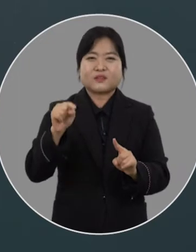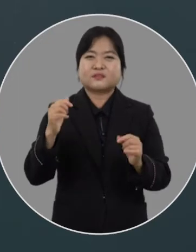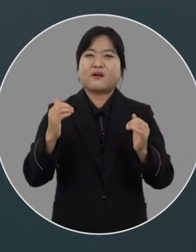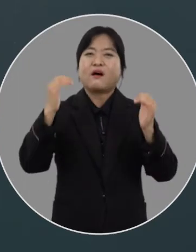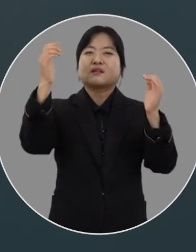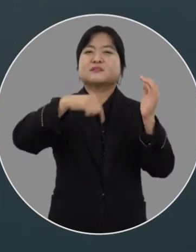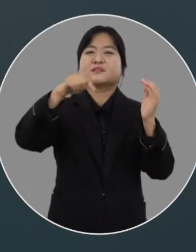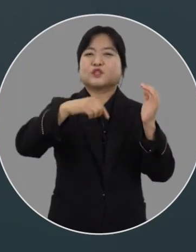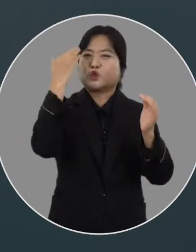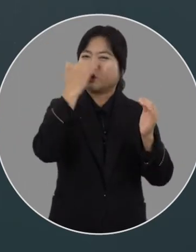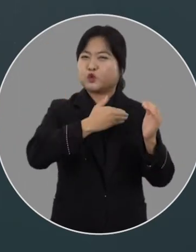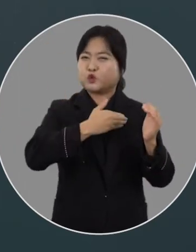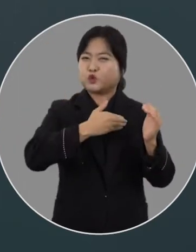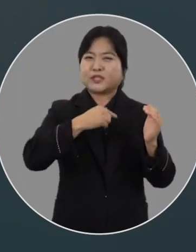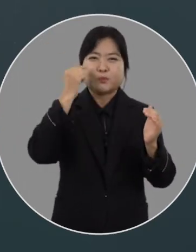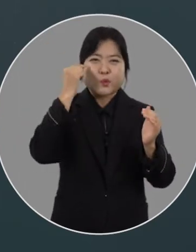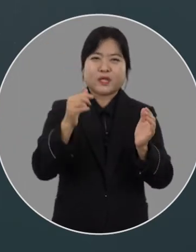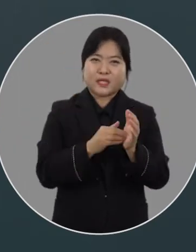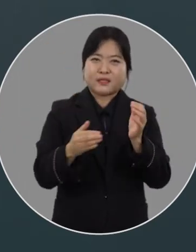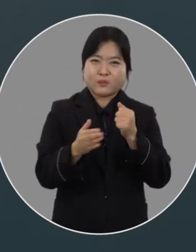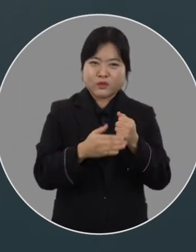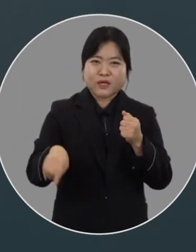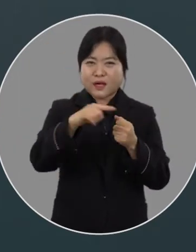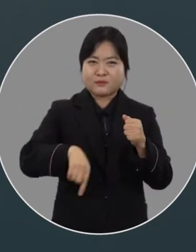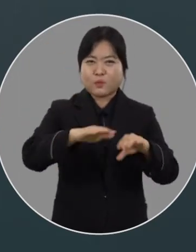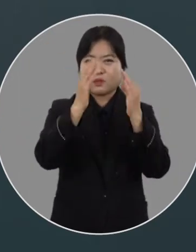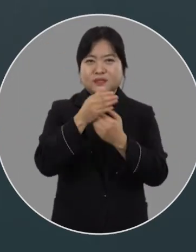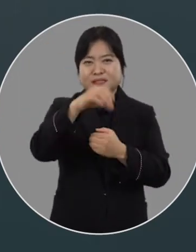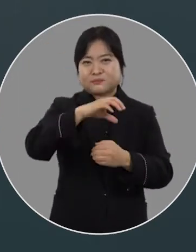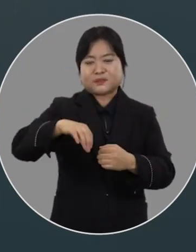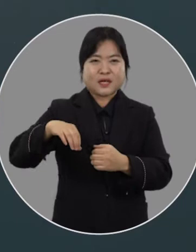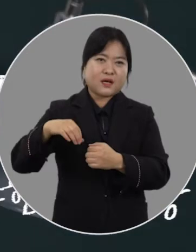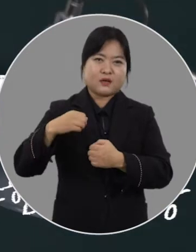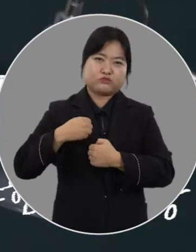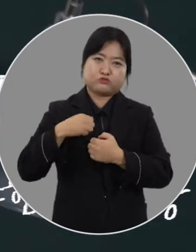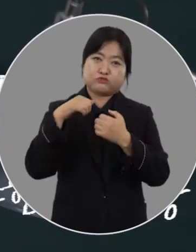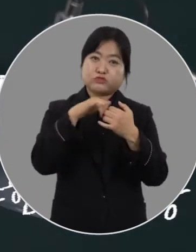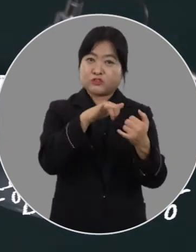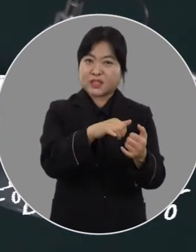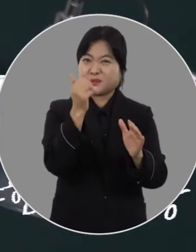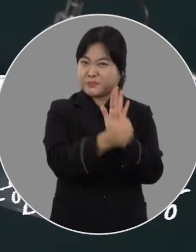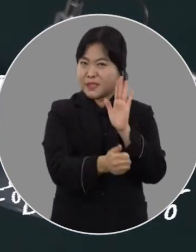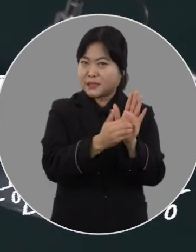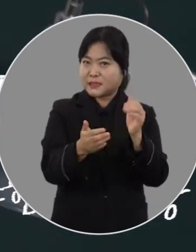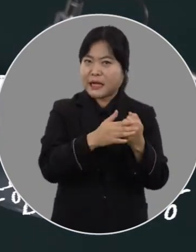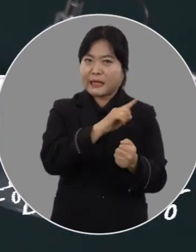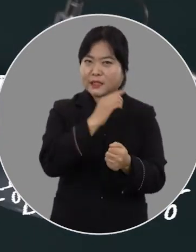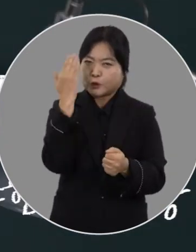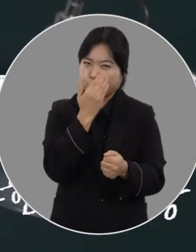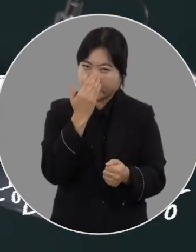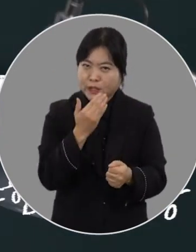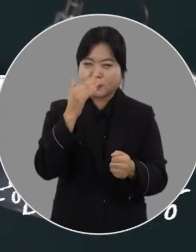이것은 어른들이 순수하지 못하기 때문에 이러한 모든 십자군이 실패했으니까 이제는 가장 순수한